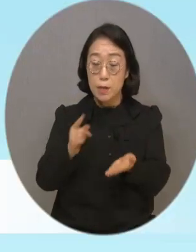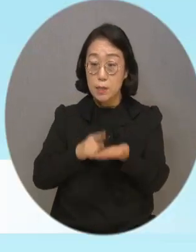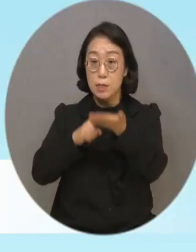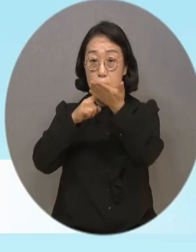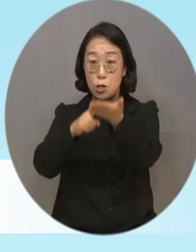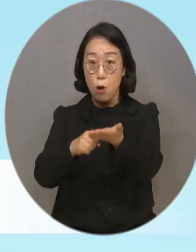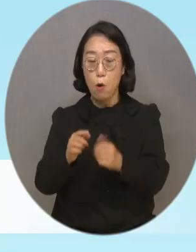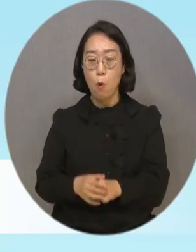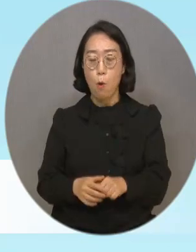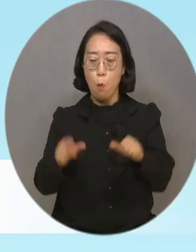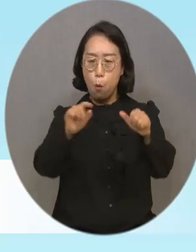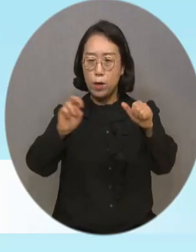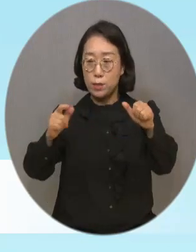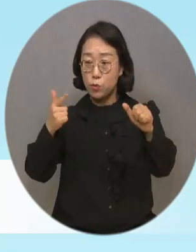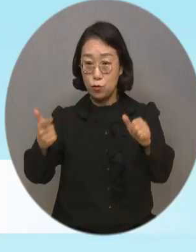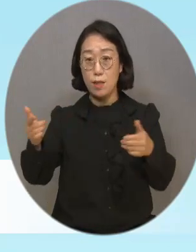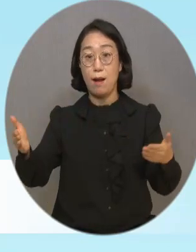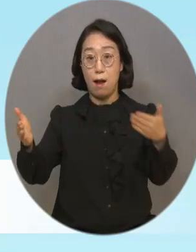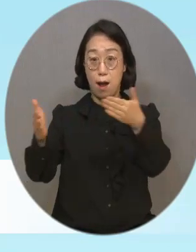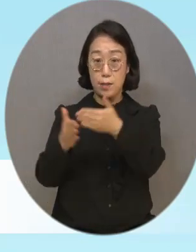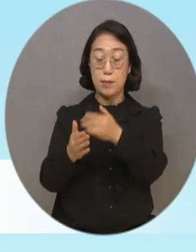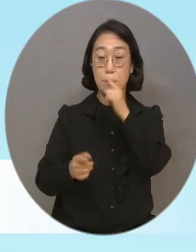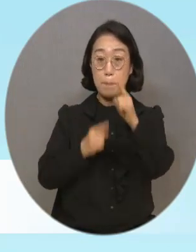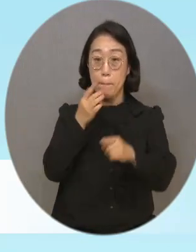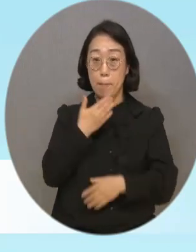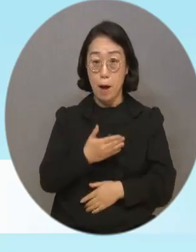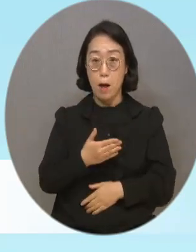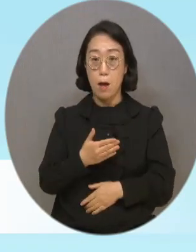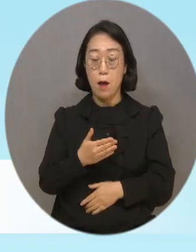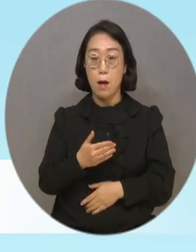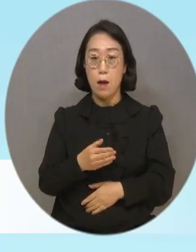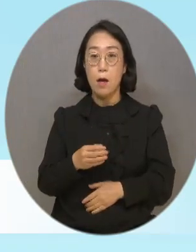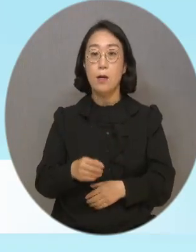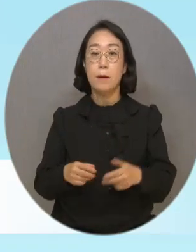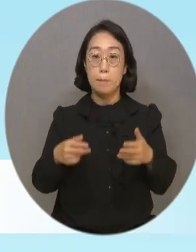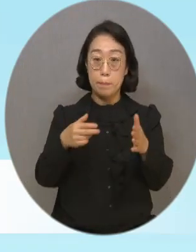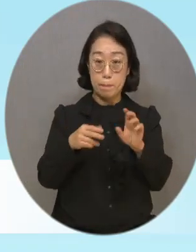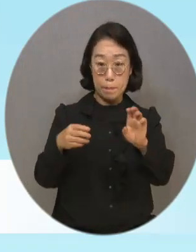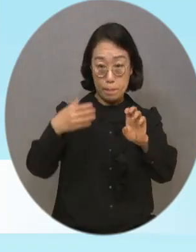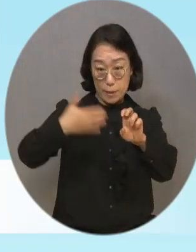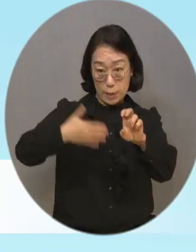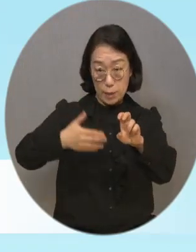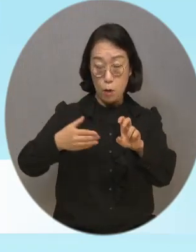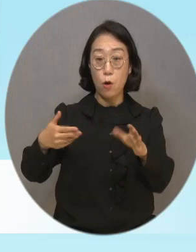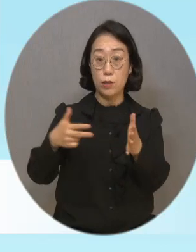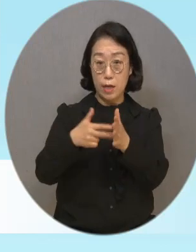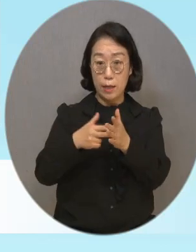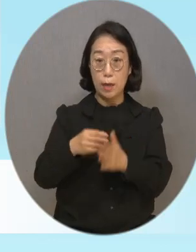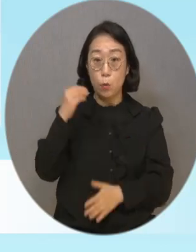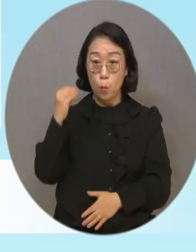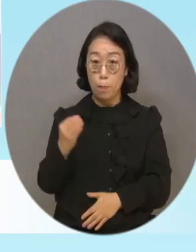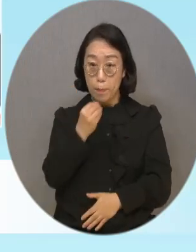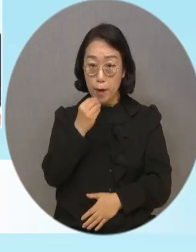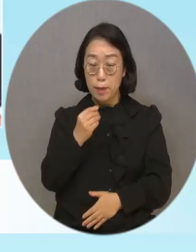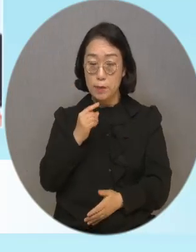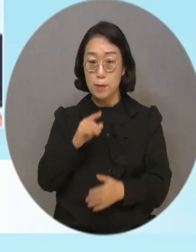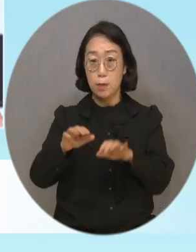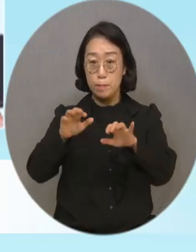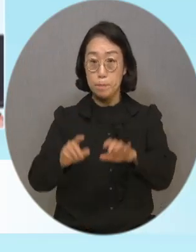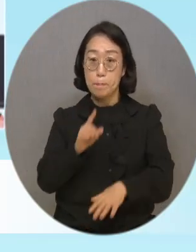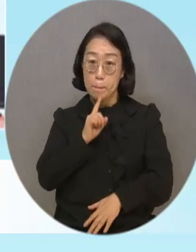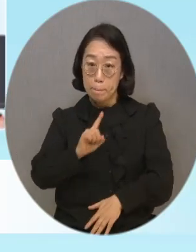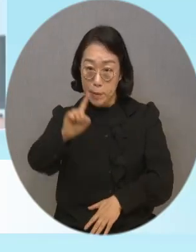접수는 오는 26일까지며 시청자 미디어재단 시각청각장애인용 TV 보급 전용 누리집에서